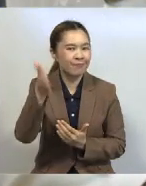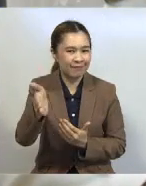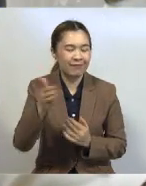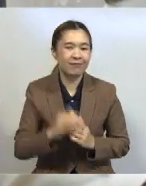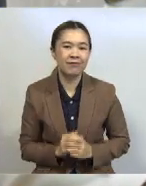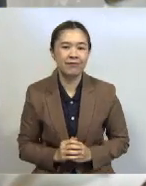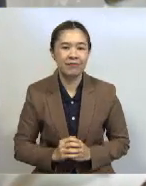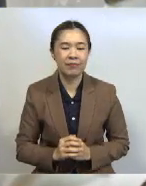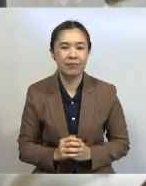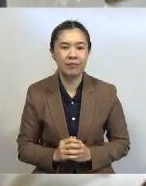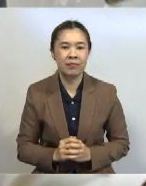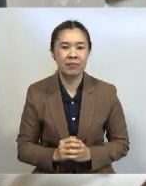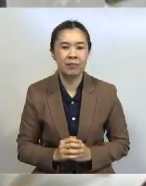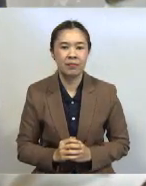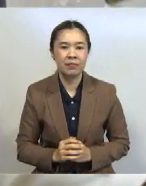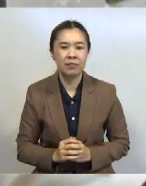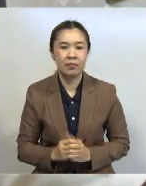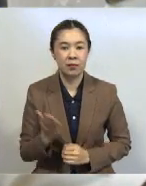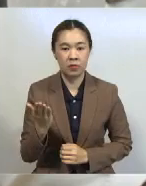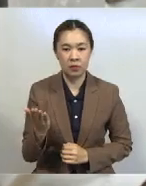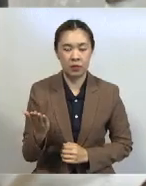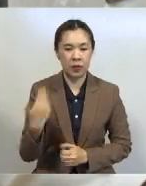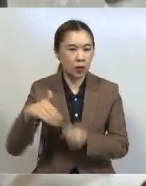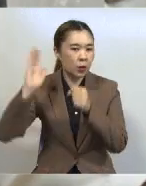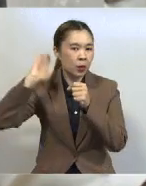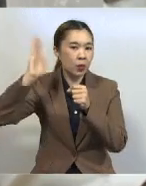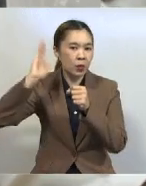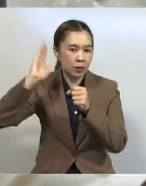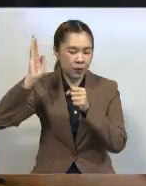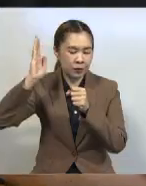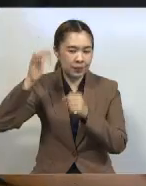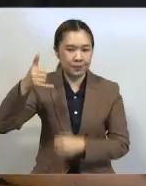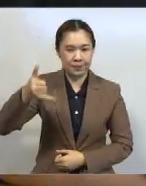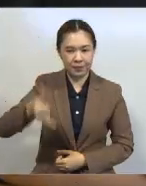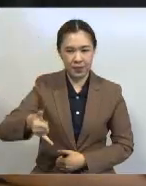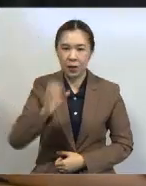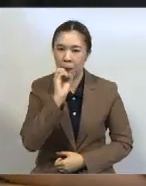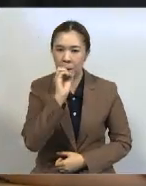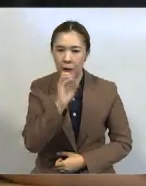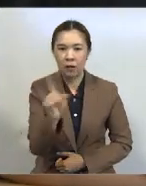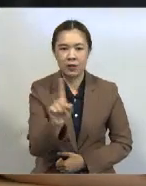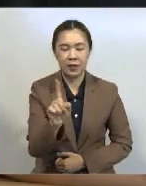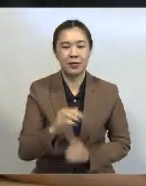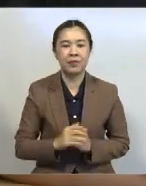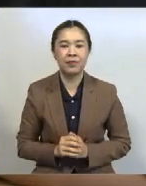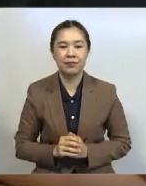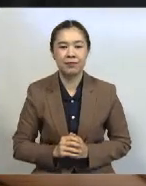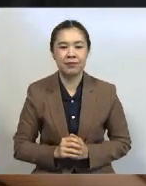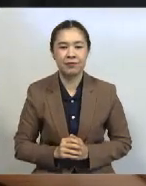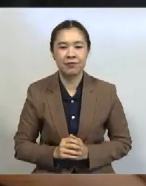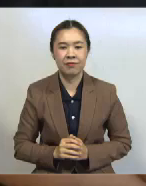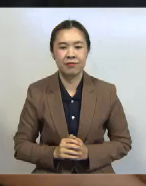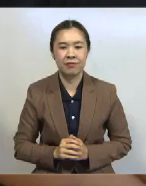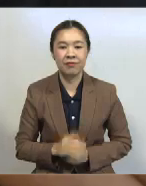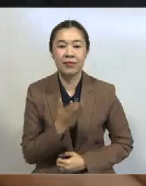นะคะ เช่นเดียวกับคุณสมโพจน์มณีรัตน์โฆษกกรมอุทยานแห่งชาติสัตว์ป่าและพันธุ์พืชนะคะก็พูดเหมือนกันบอกว่าเนี่ยเดี๋ยวผมให้